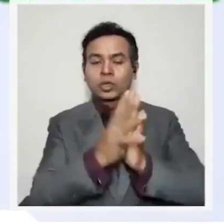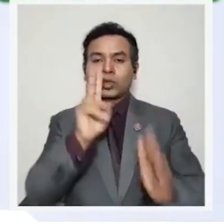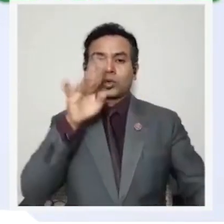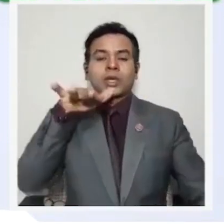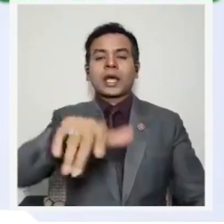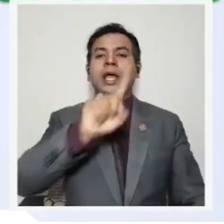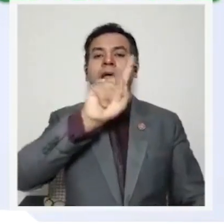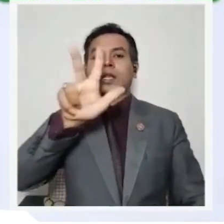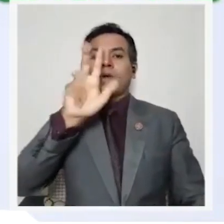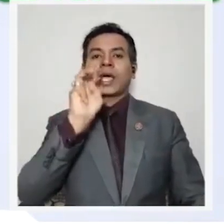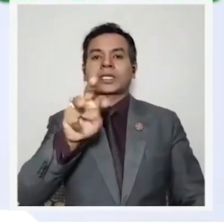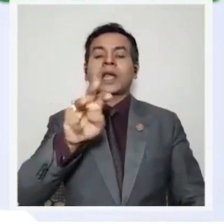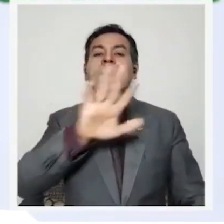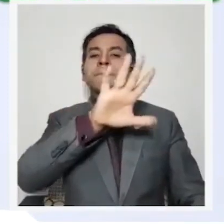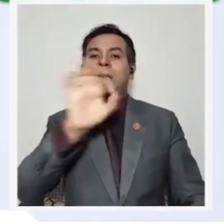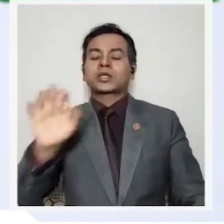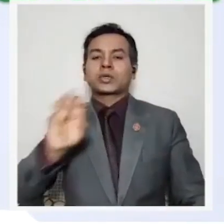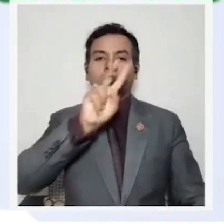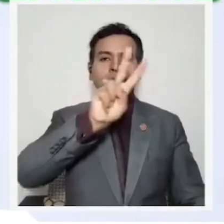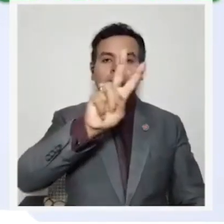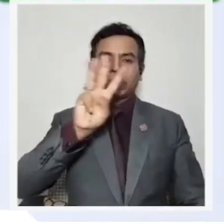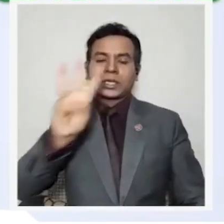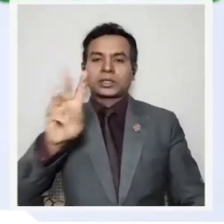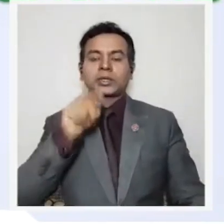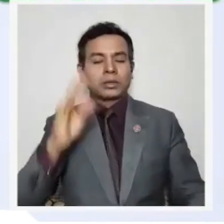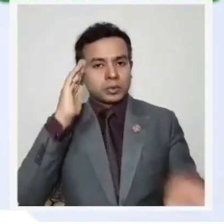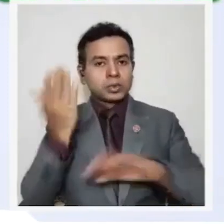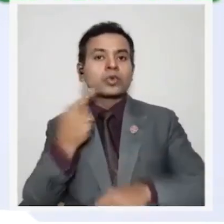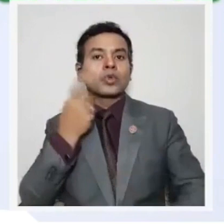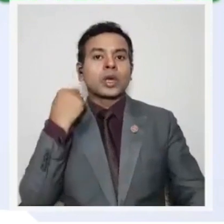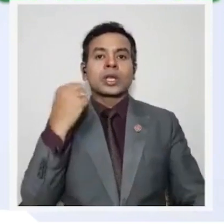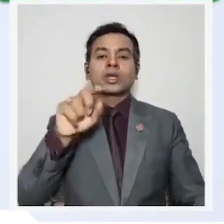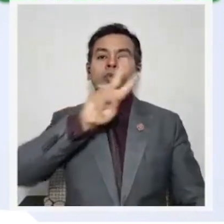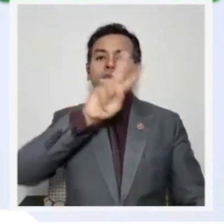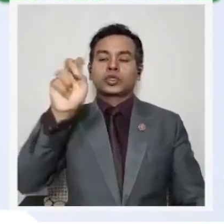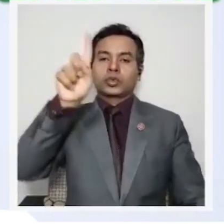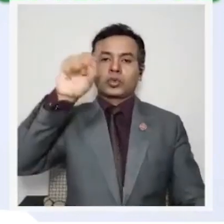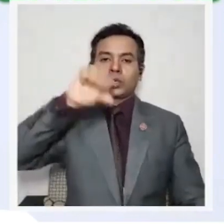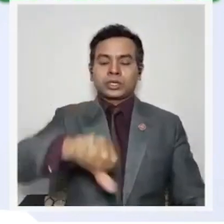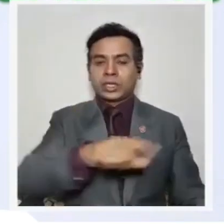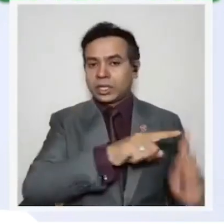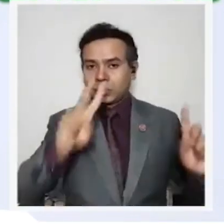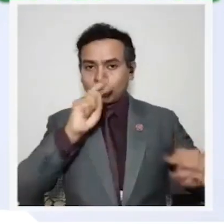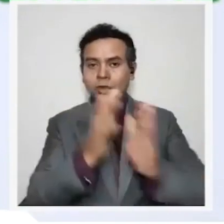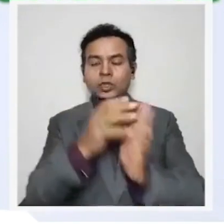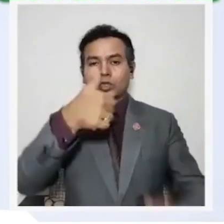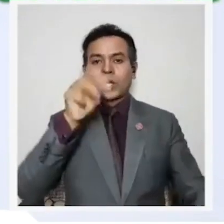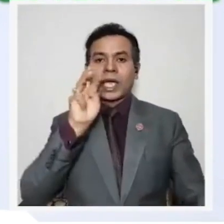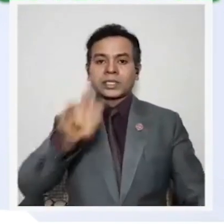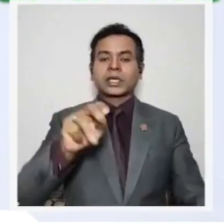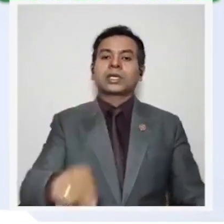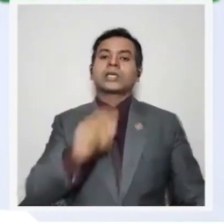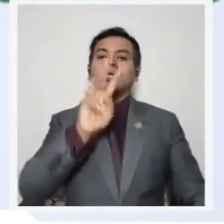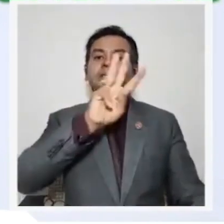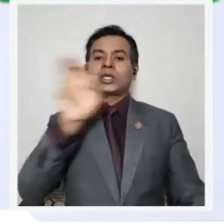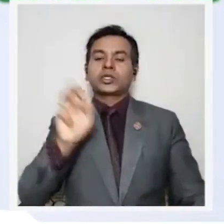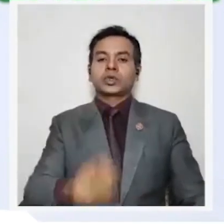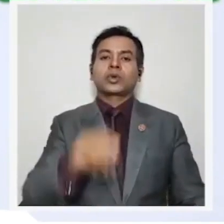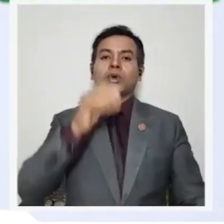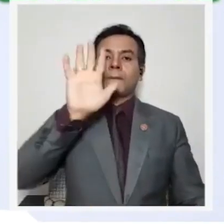এশিয়ায় 24 ঘন্টা শনাক্ত হয়েছে 8,250 জন, এ পর্যন্ত 2,18,523 জন। মৃত্যুবরণ